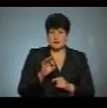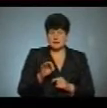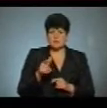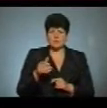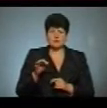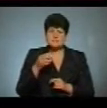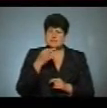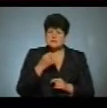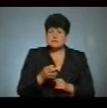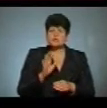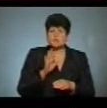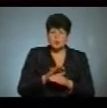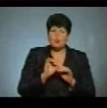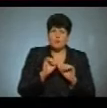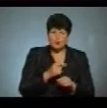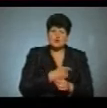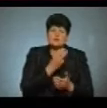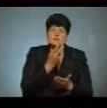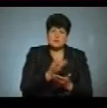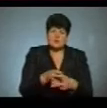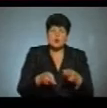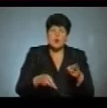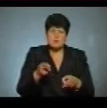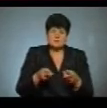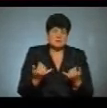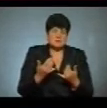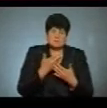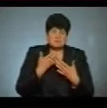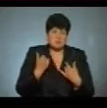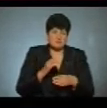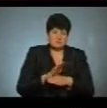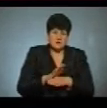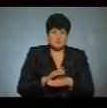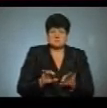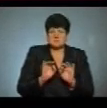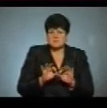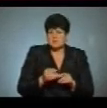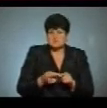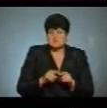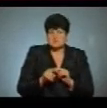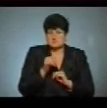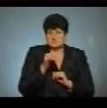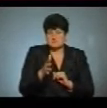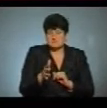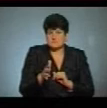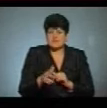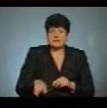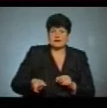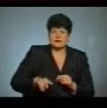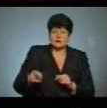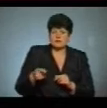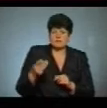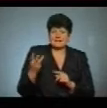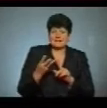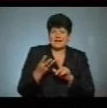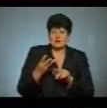про те, що можна буде госпіталізувати та оперувати пацієнтів, наразі немає, тому вона прокоментувати цей дозвіл не може. Директор Тернопільської